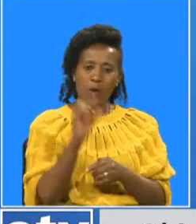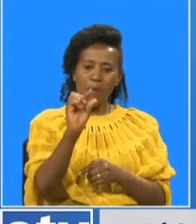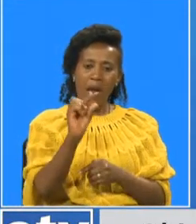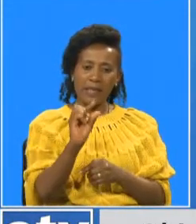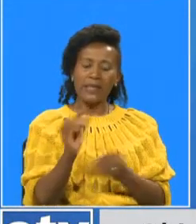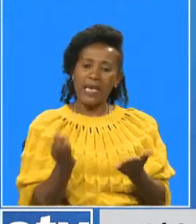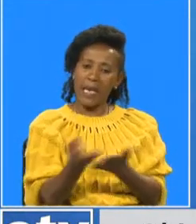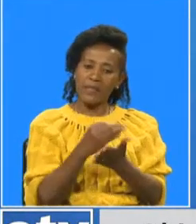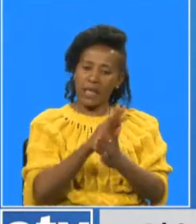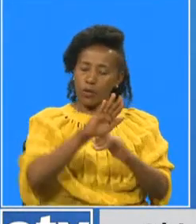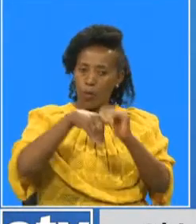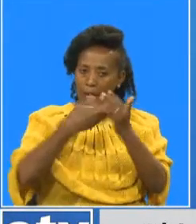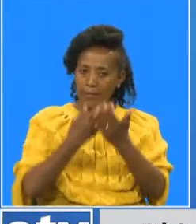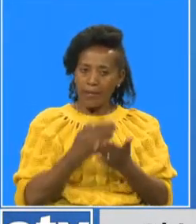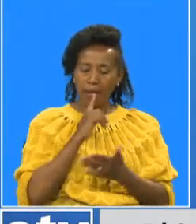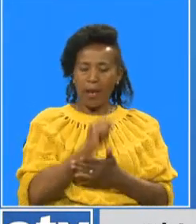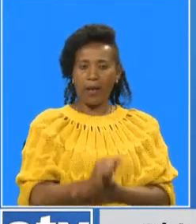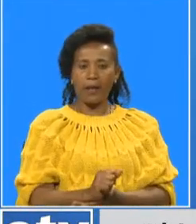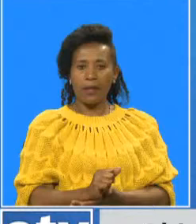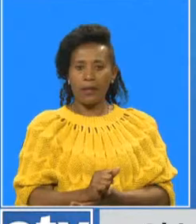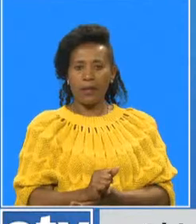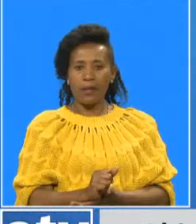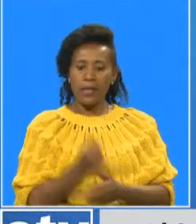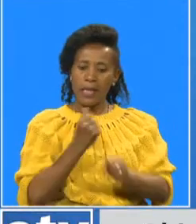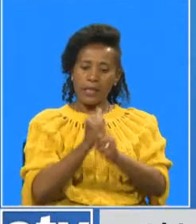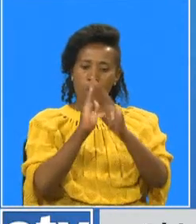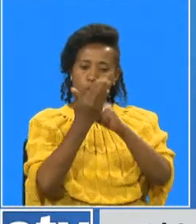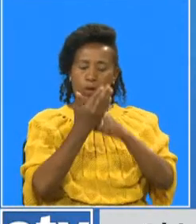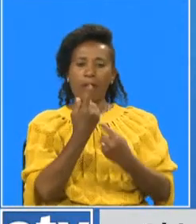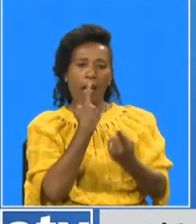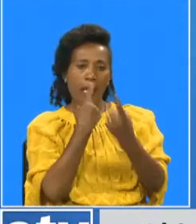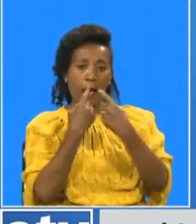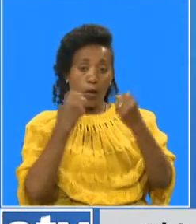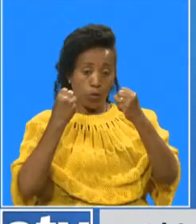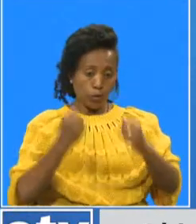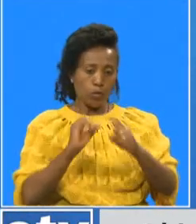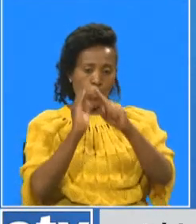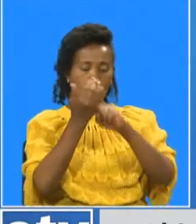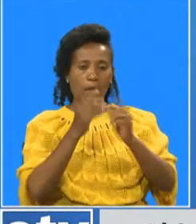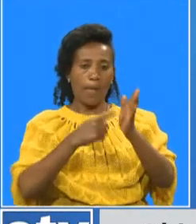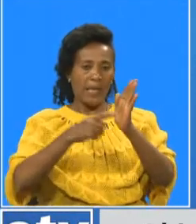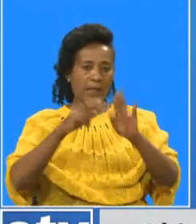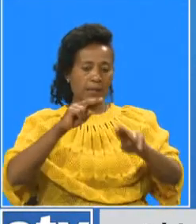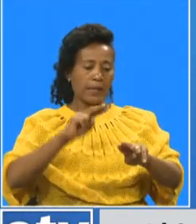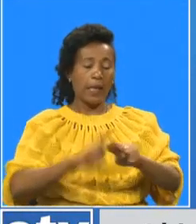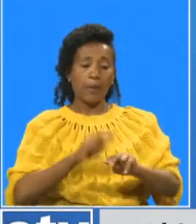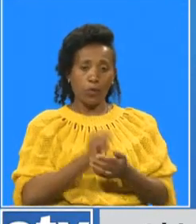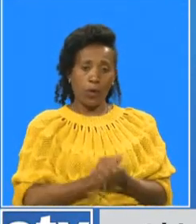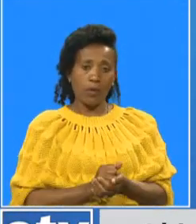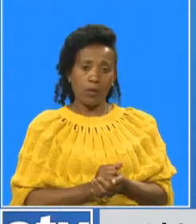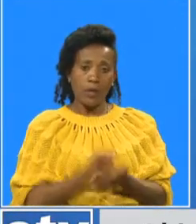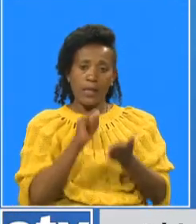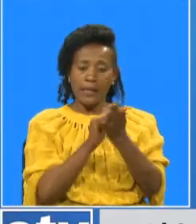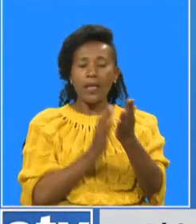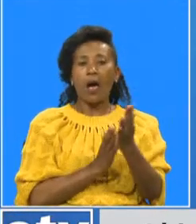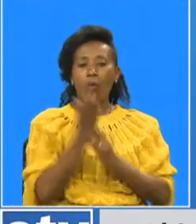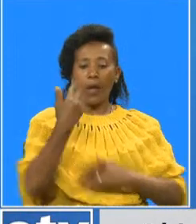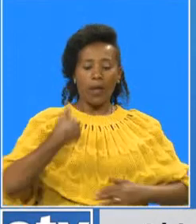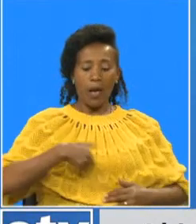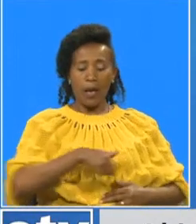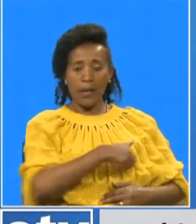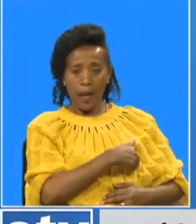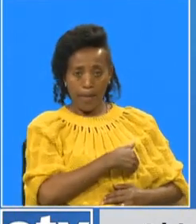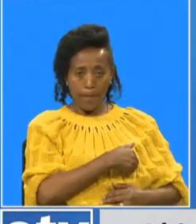ቢያንስ ስለምርታቸውም አጠቃላይ የስራ ሁኔታ ሊነጋገሩ የሚችሉበት ሁኔታ በግልጽ ተቀምጧል። ከዚህ አኳያ እኛም